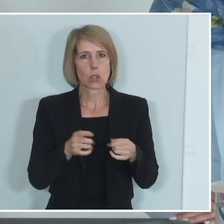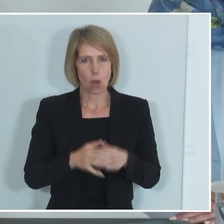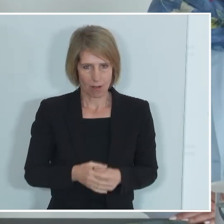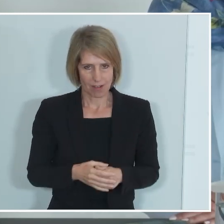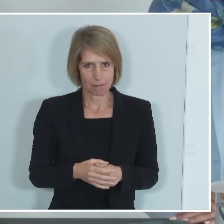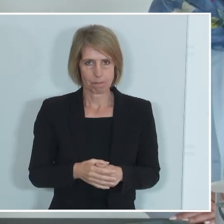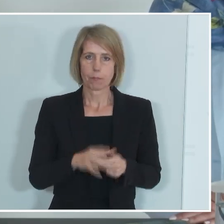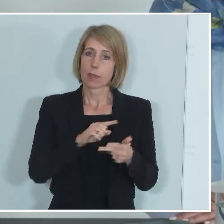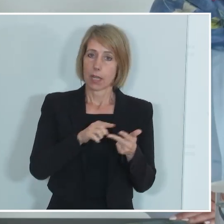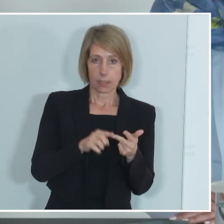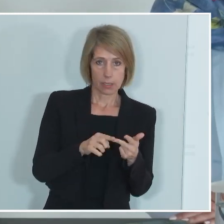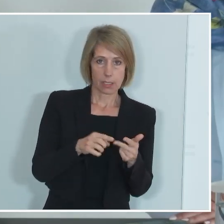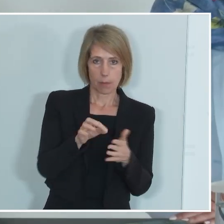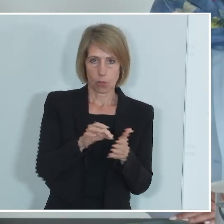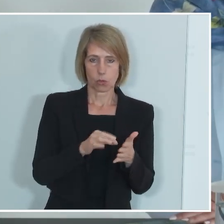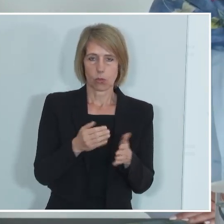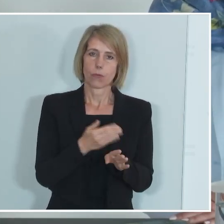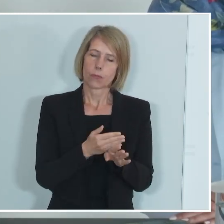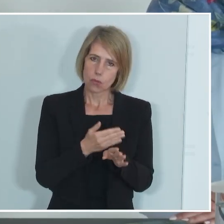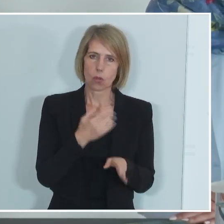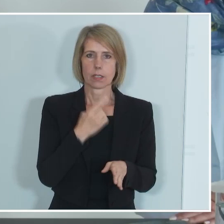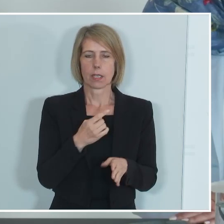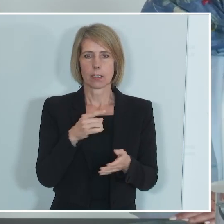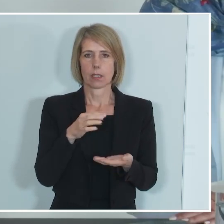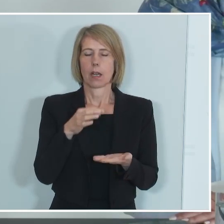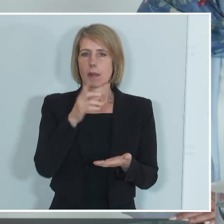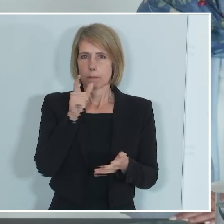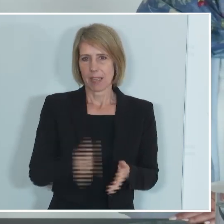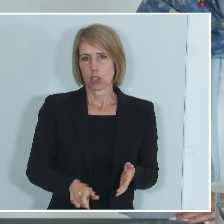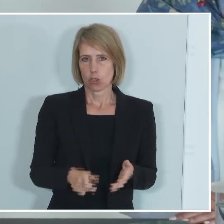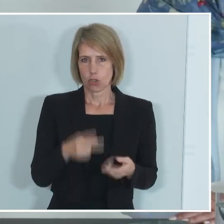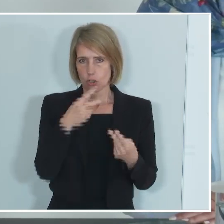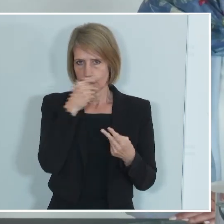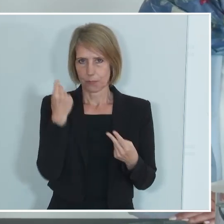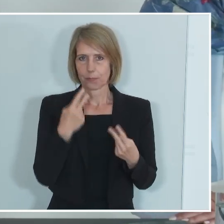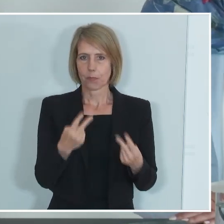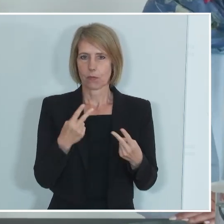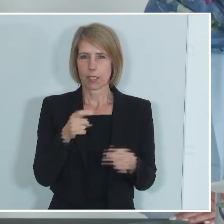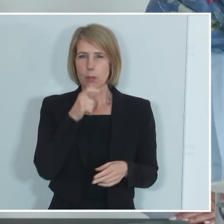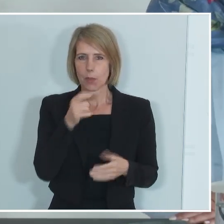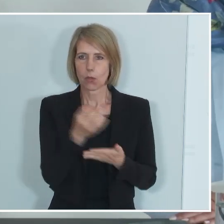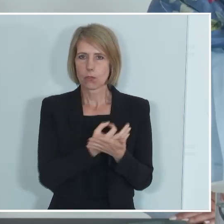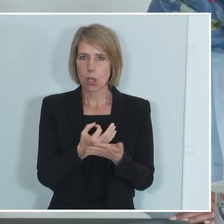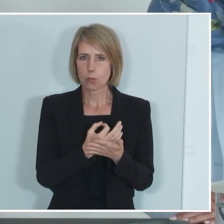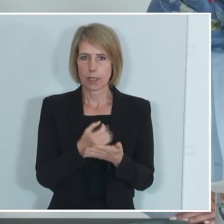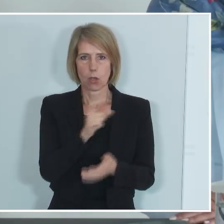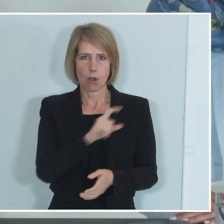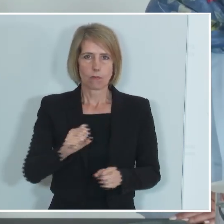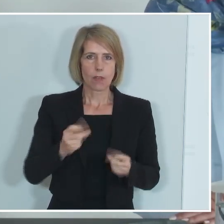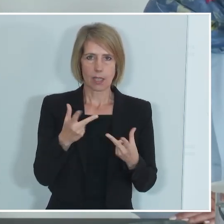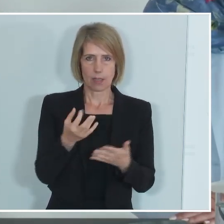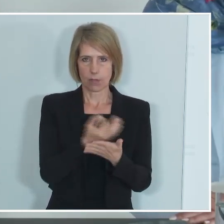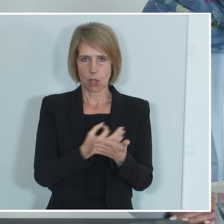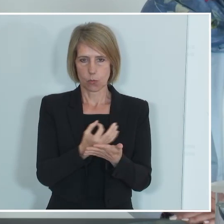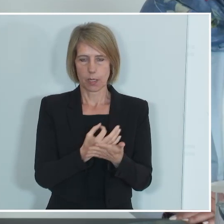dritte Punkt, den habe ich schon kurz angesprochen, der Mensch im Binnenmarkt, wenn es um Fachkräfte und Berufsausbildung geht. Und da gab es natürlich